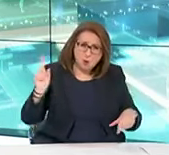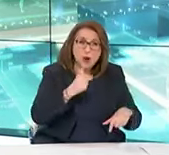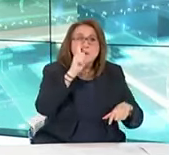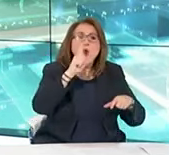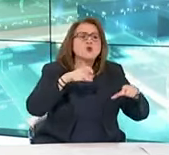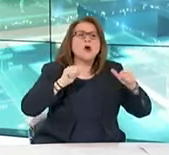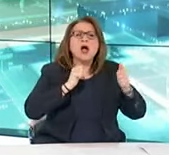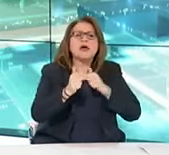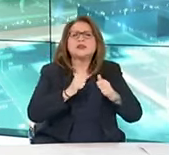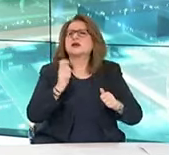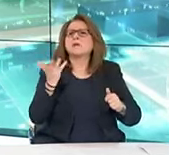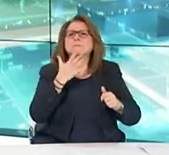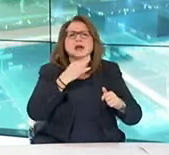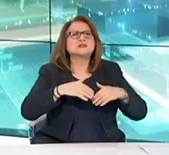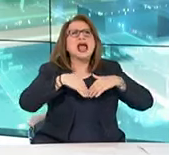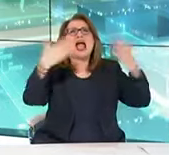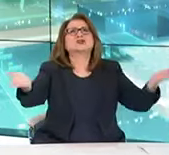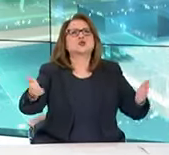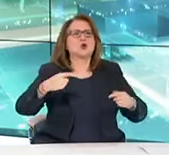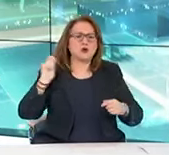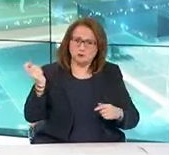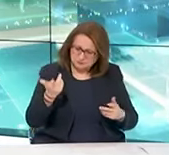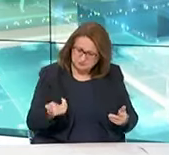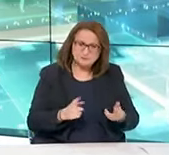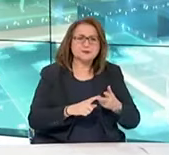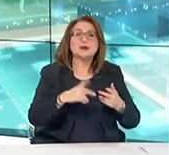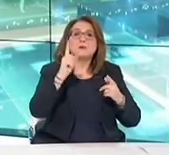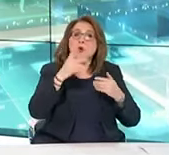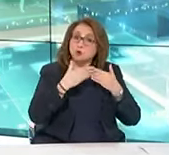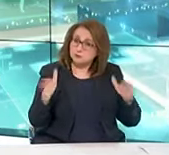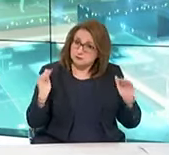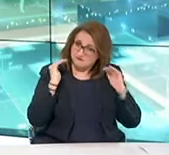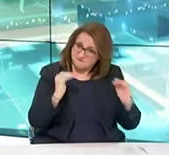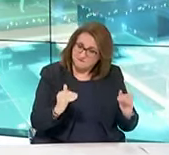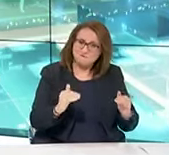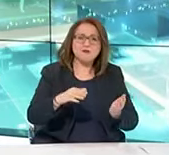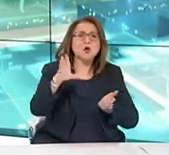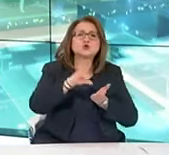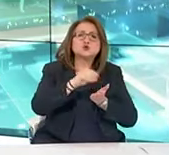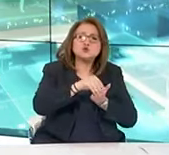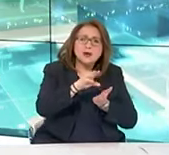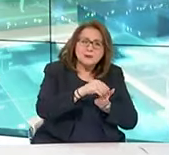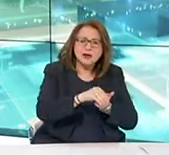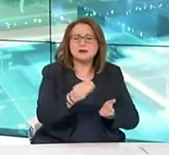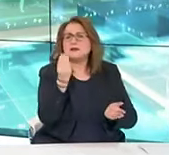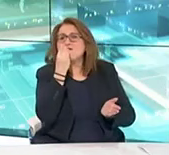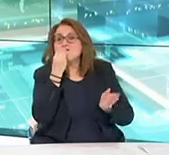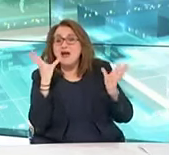αισθητικής παραμένουν ανοιχτά, τα τρόφιμα, τα σούπερ μάρκετ, όλη η εφοδιαστική αλυσίδα,